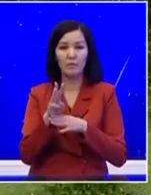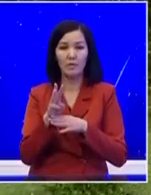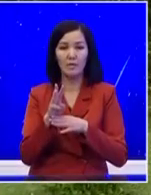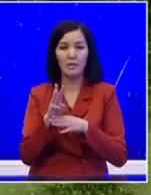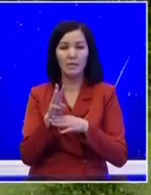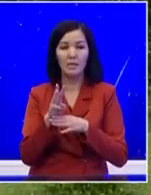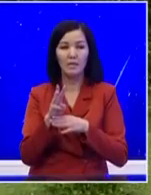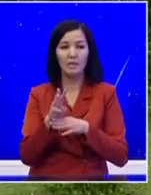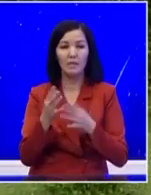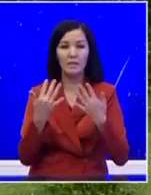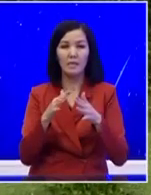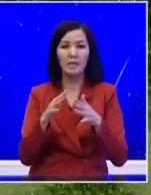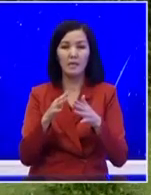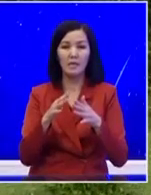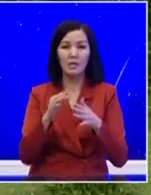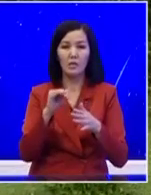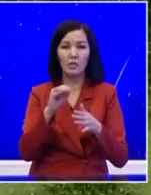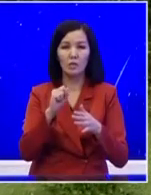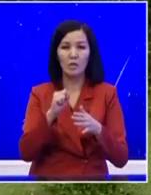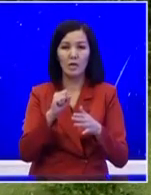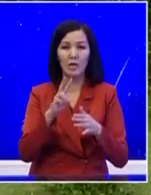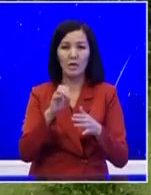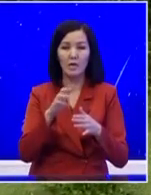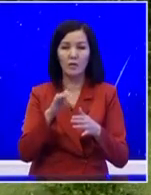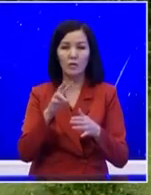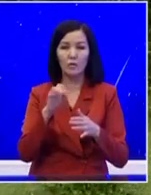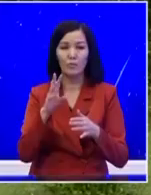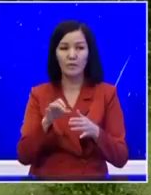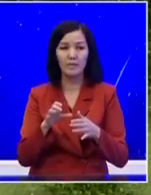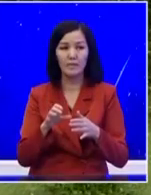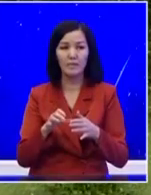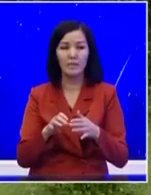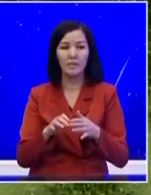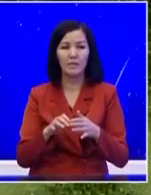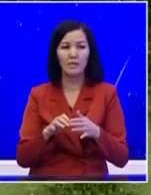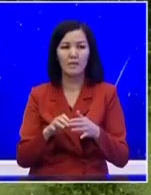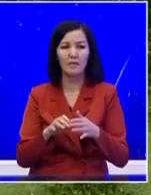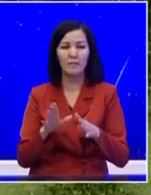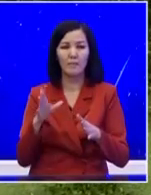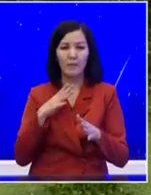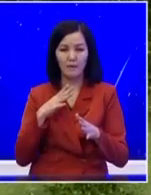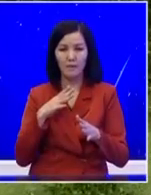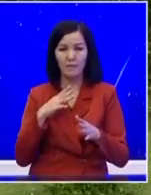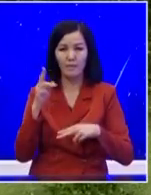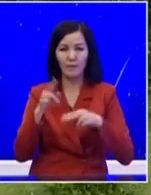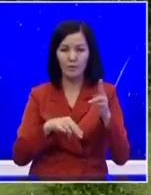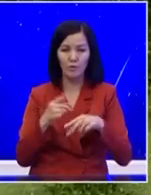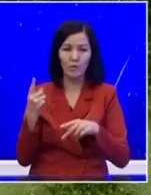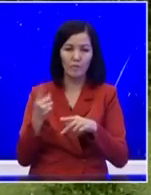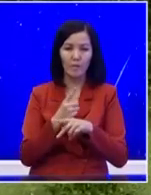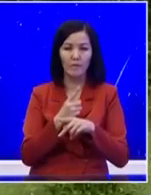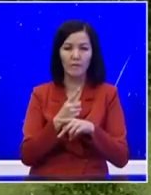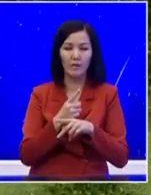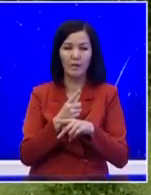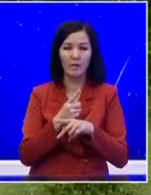села Жанатурмыс в 2019 году была построена в первую очередь